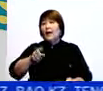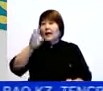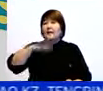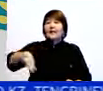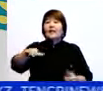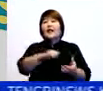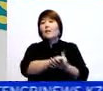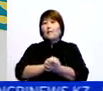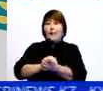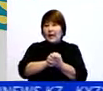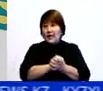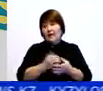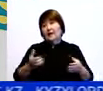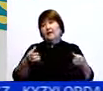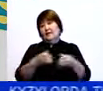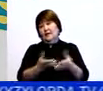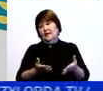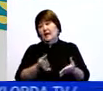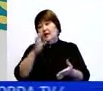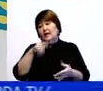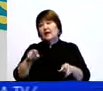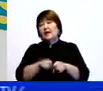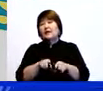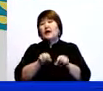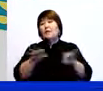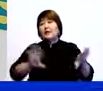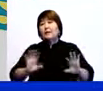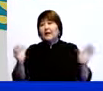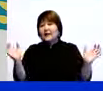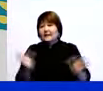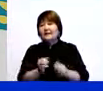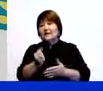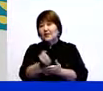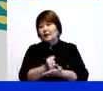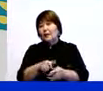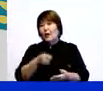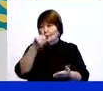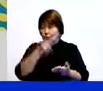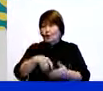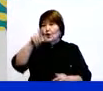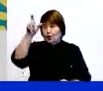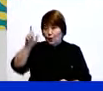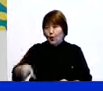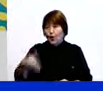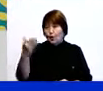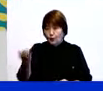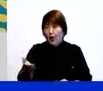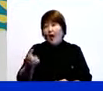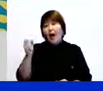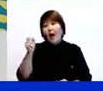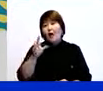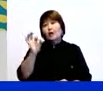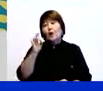елдің бірлігін, елді бытыраңқылықтан сақтап қалған сондай көрнекті тұлға. Сондықтан Алтын Орданың